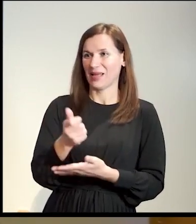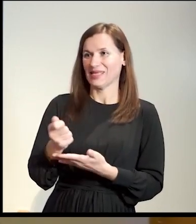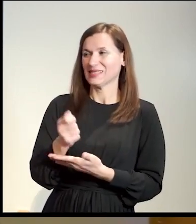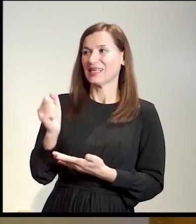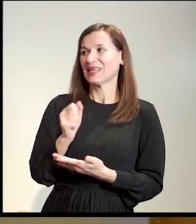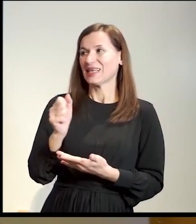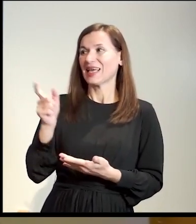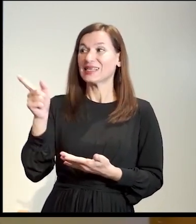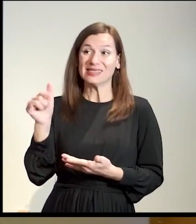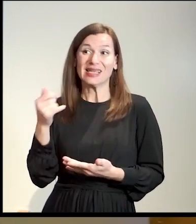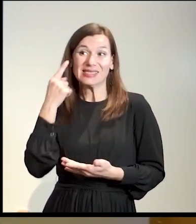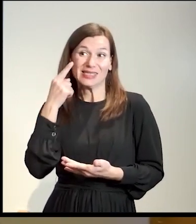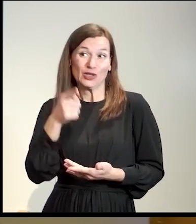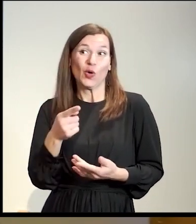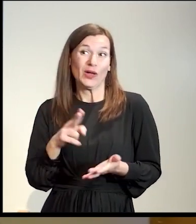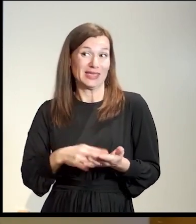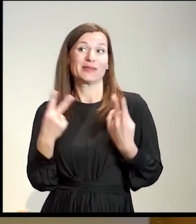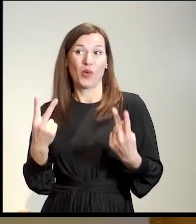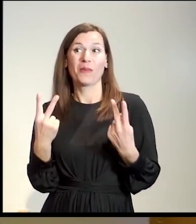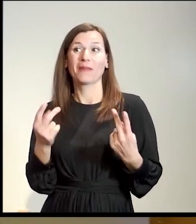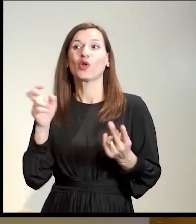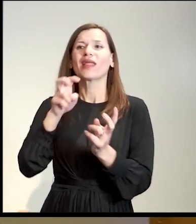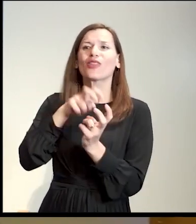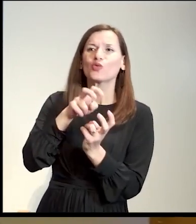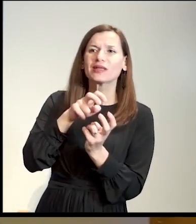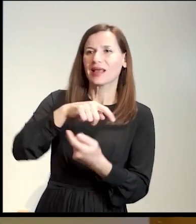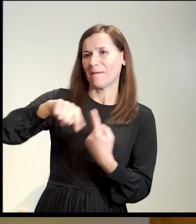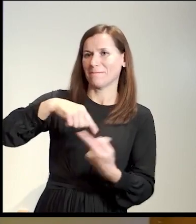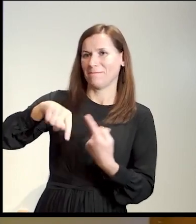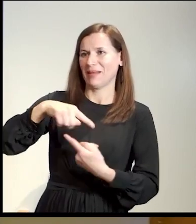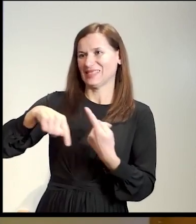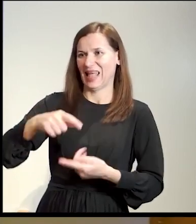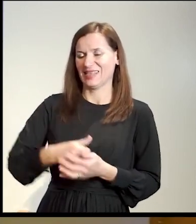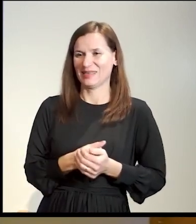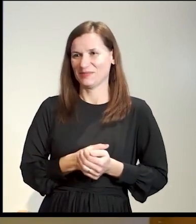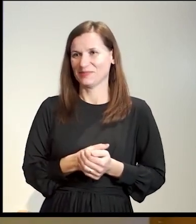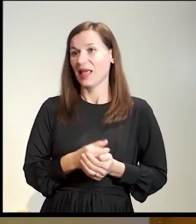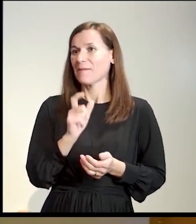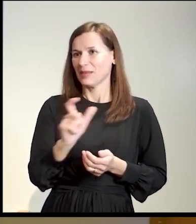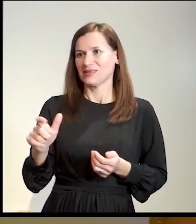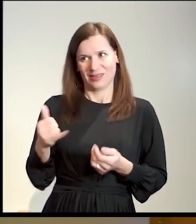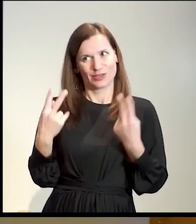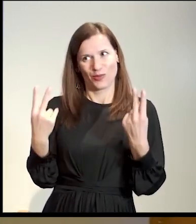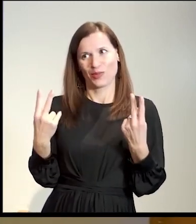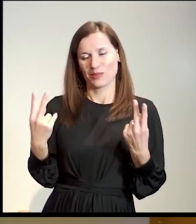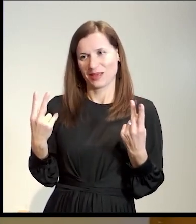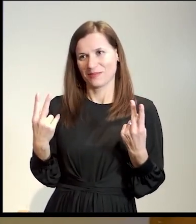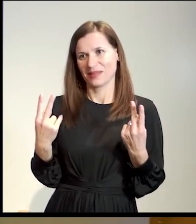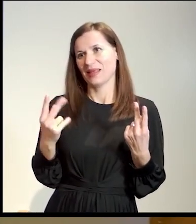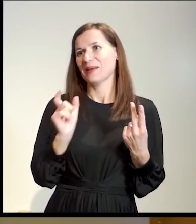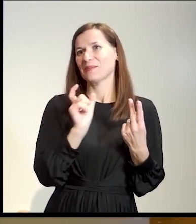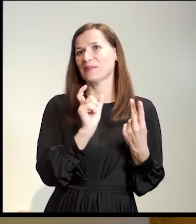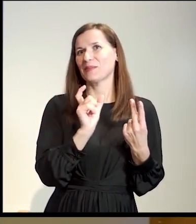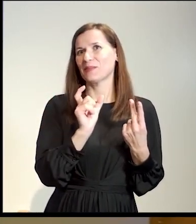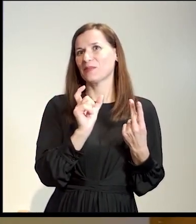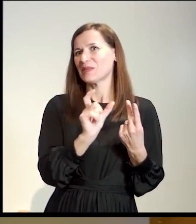to res pomembno, očitno, da nutrija plesari. Besede so pomembne in besed ne